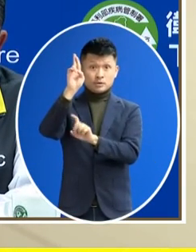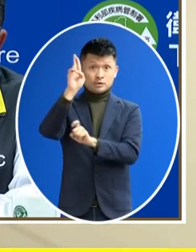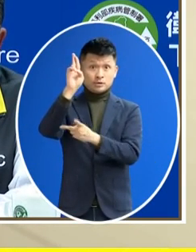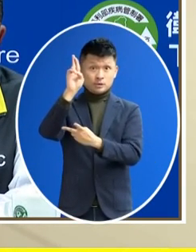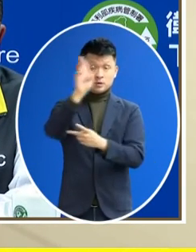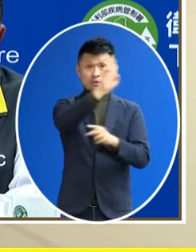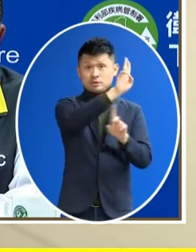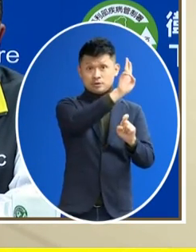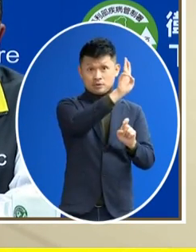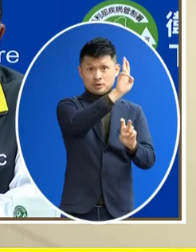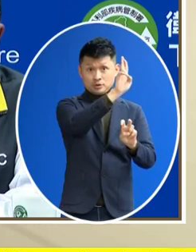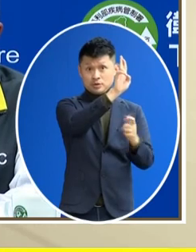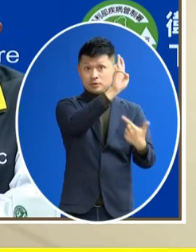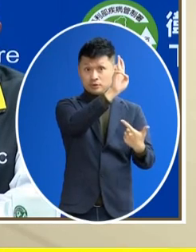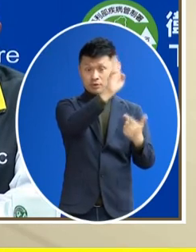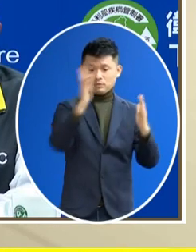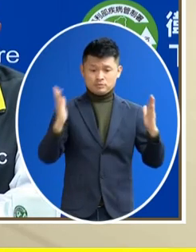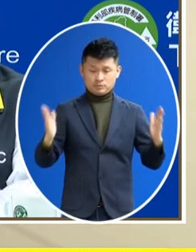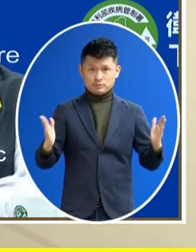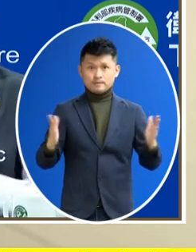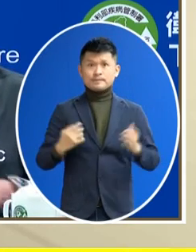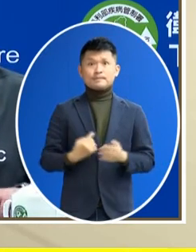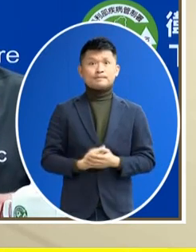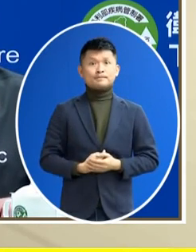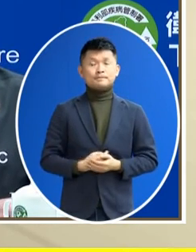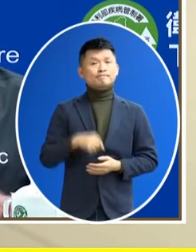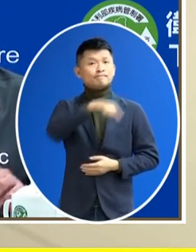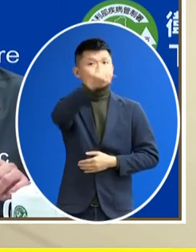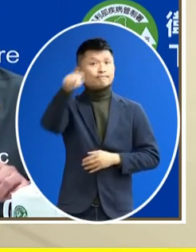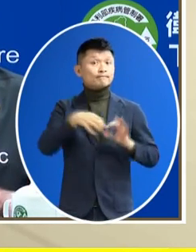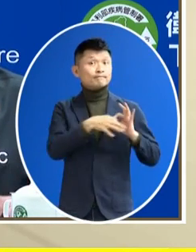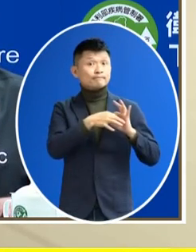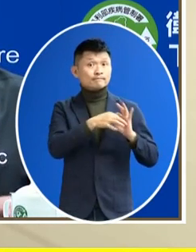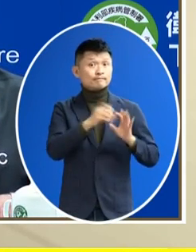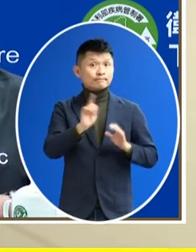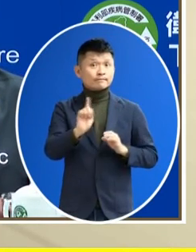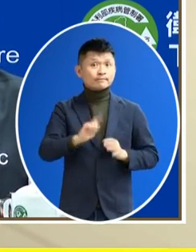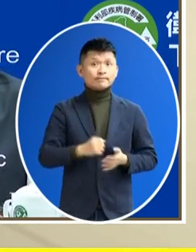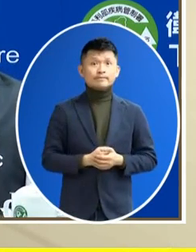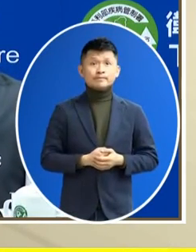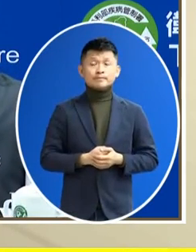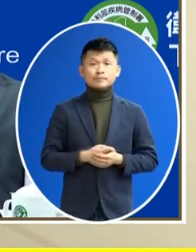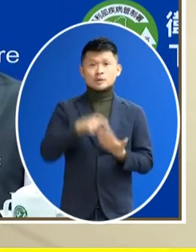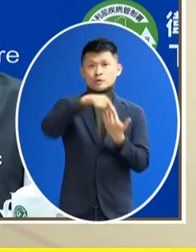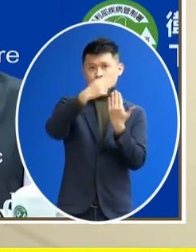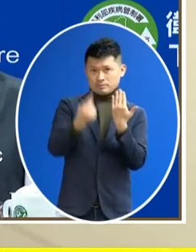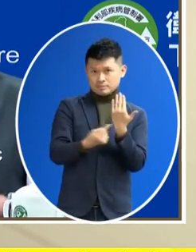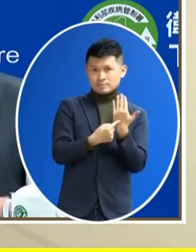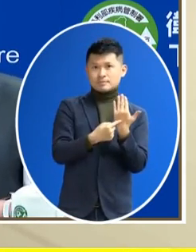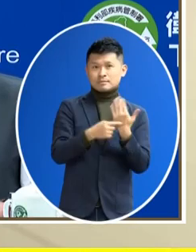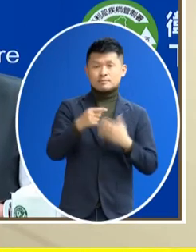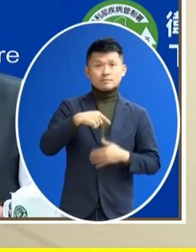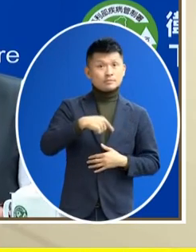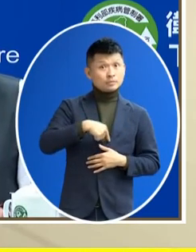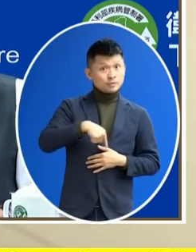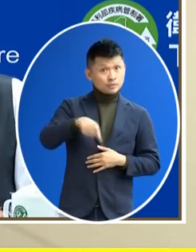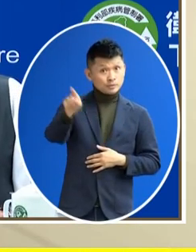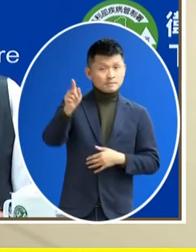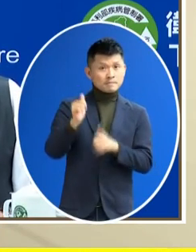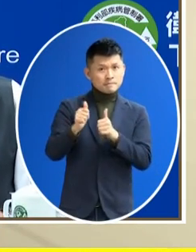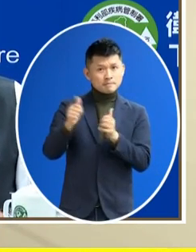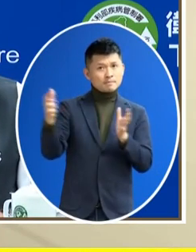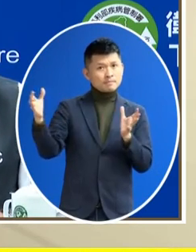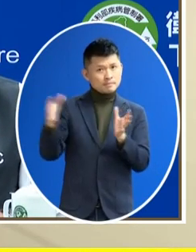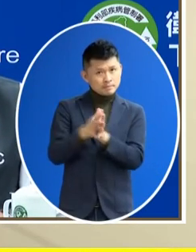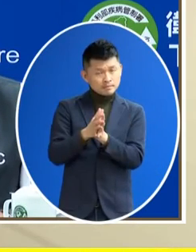到12月26日。那大家比较关心的可能是我们这个选手这边到江今天这一例总共